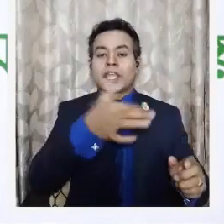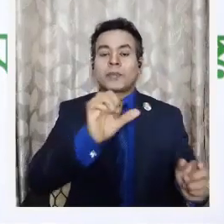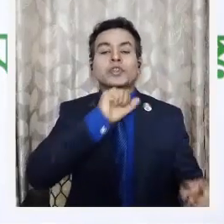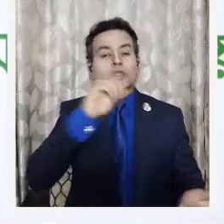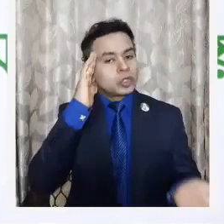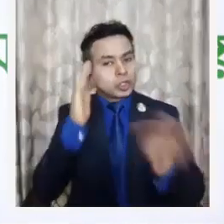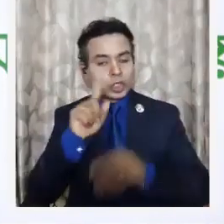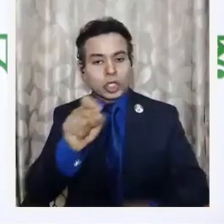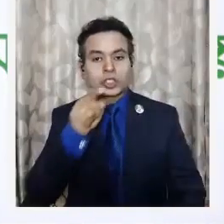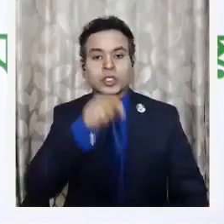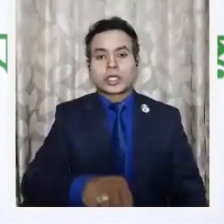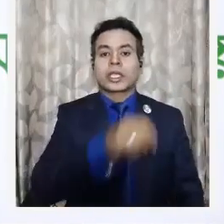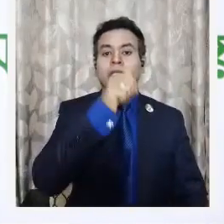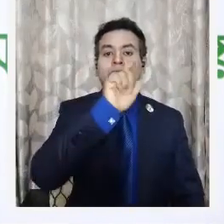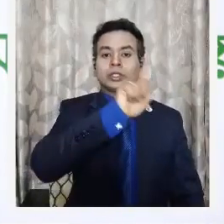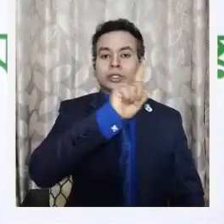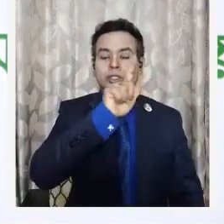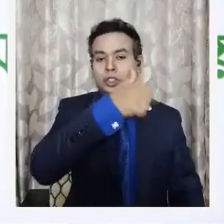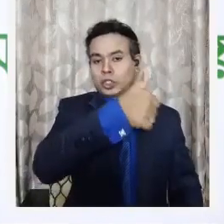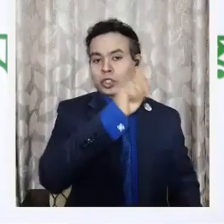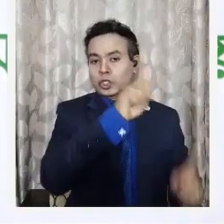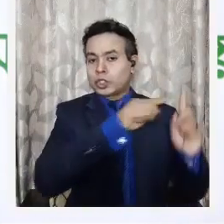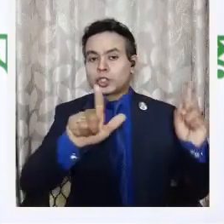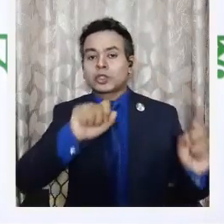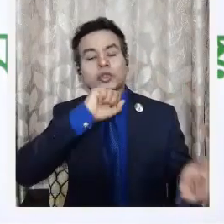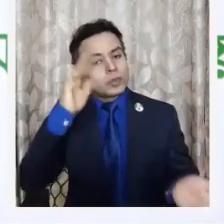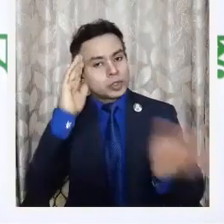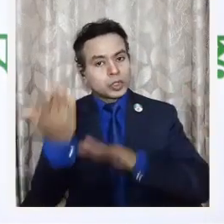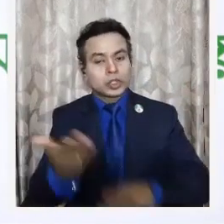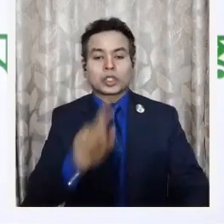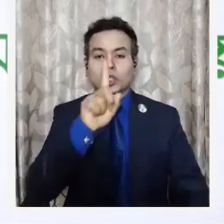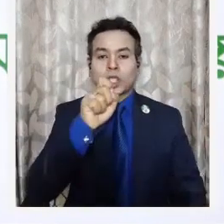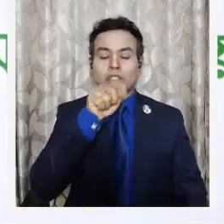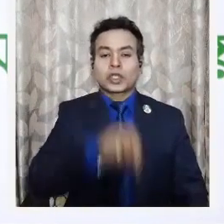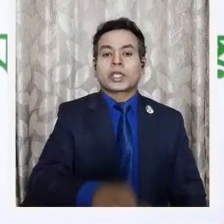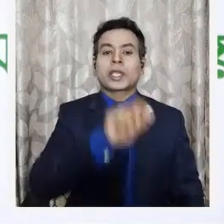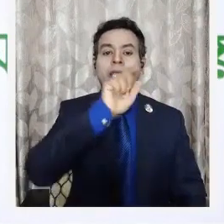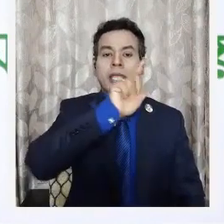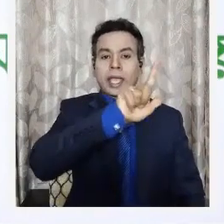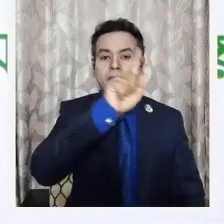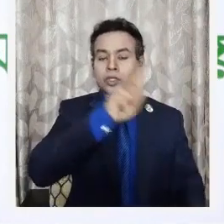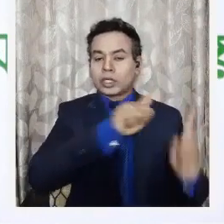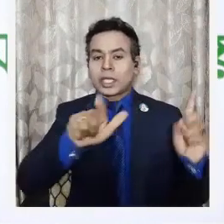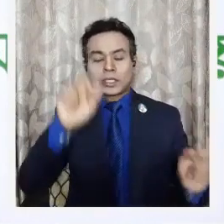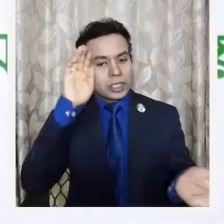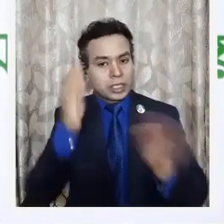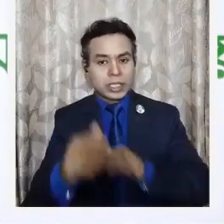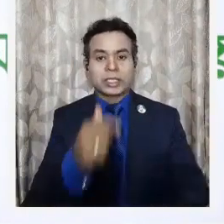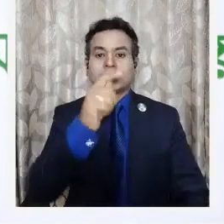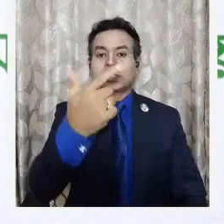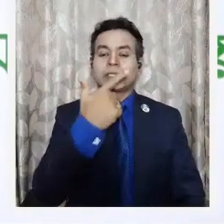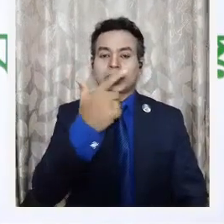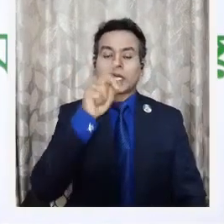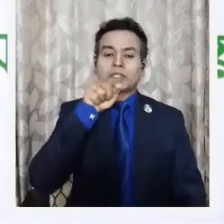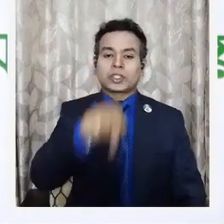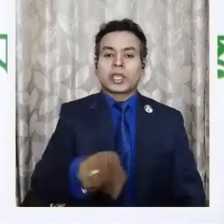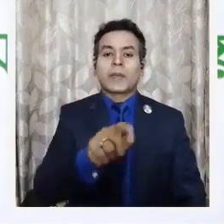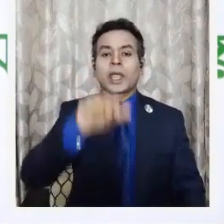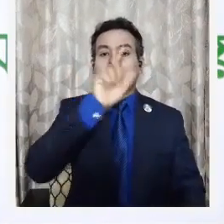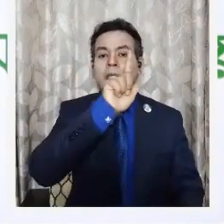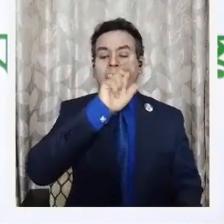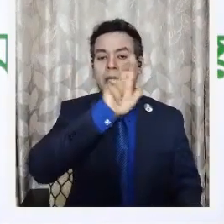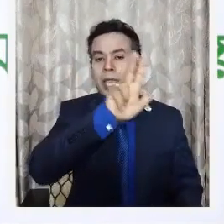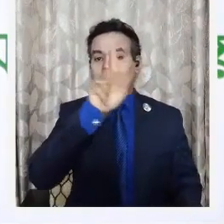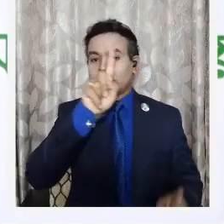5 জন, 51 থেকে 60 বছর 10 জন, 61 থেকে 70 বছরের 10 জন, 71 থেকে 80 বছর 7 জন